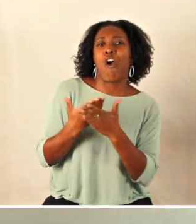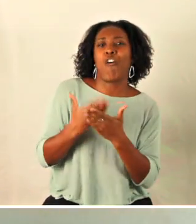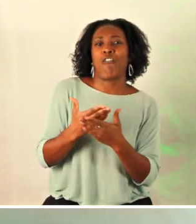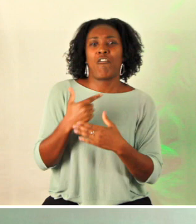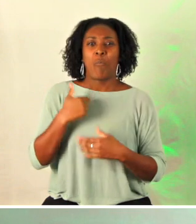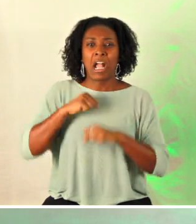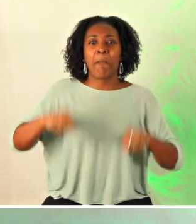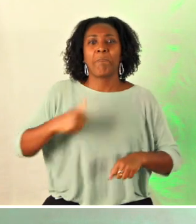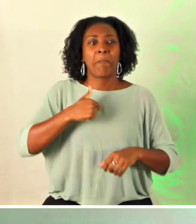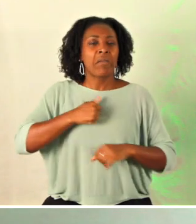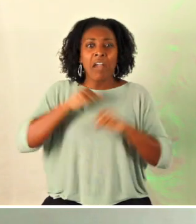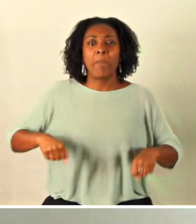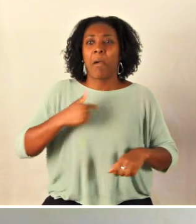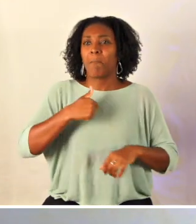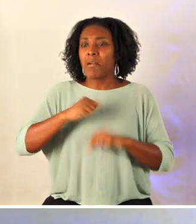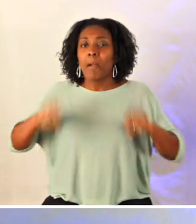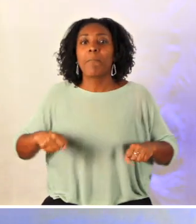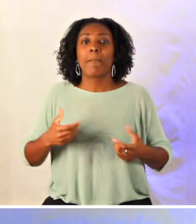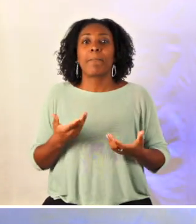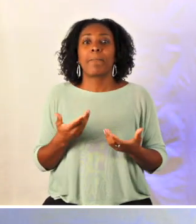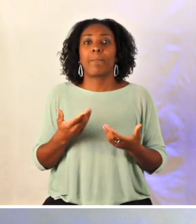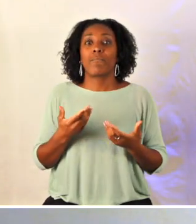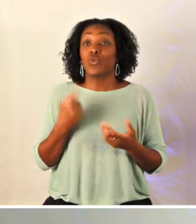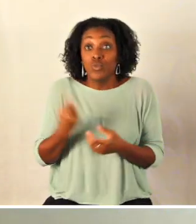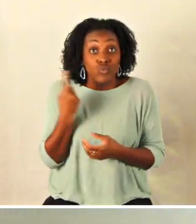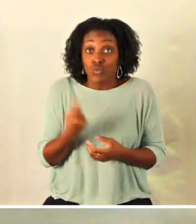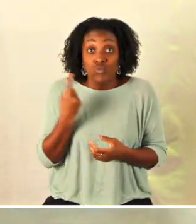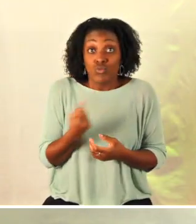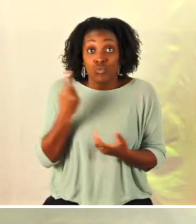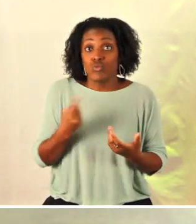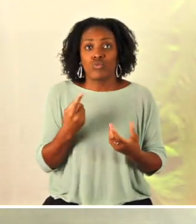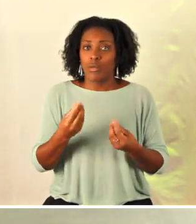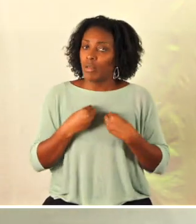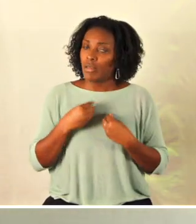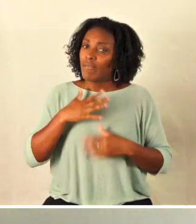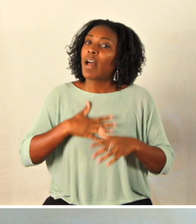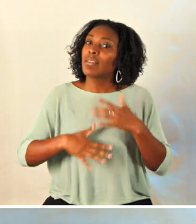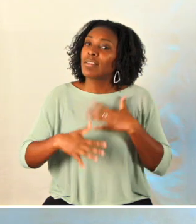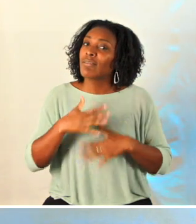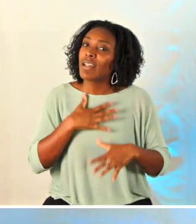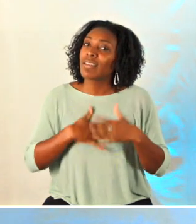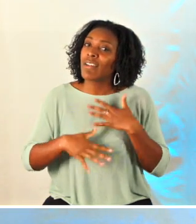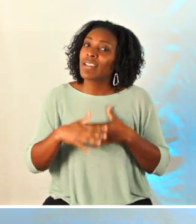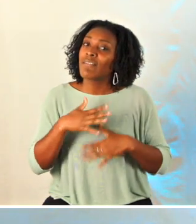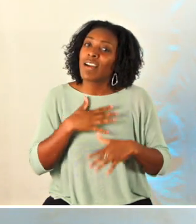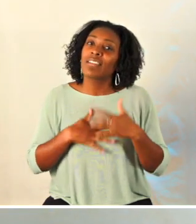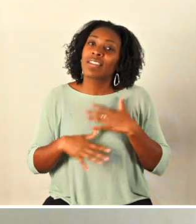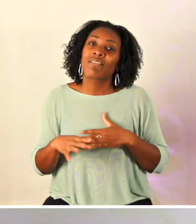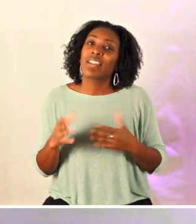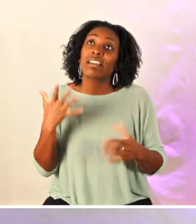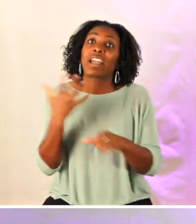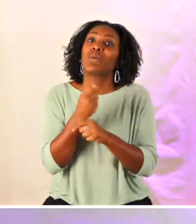qu'ils sont capables, qu'ils sont des gens bien en fait. Donc c'est toujours quelque chose qui vient aussi user de l'intérieur et auquel on n'arrive